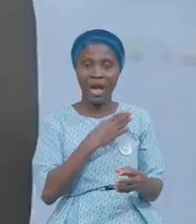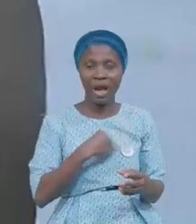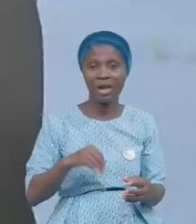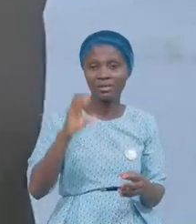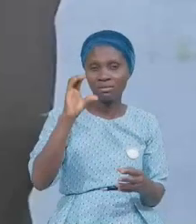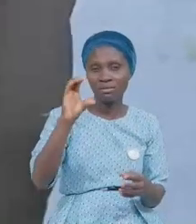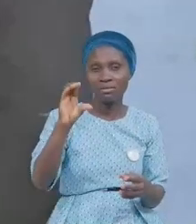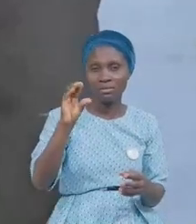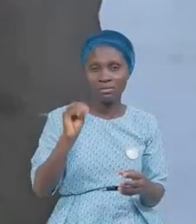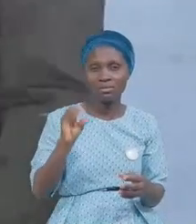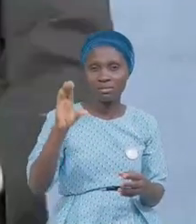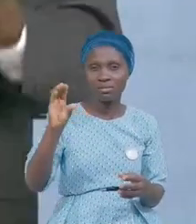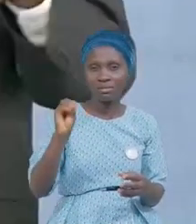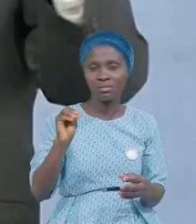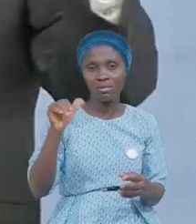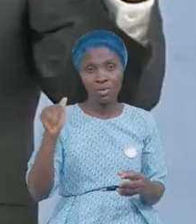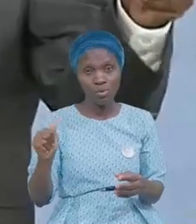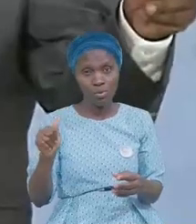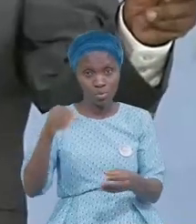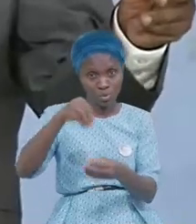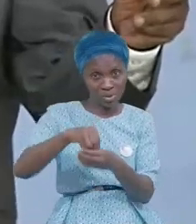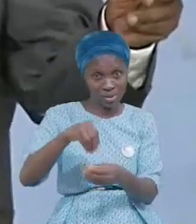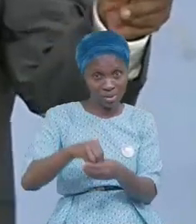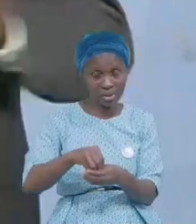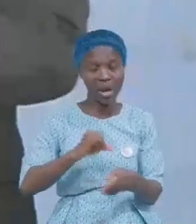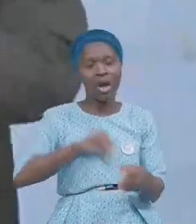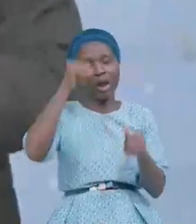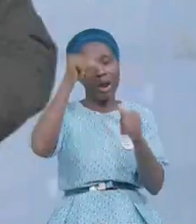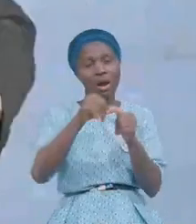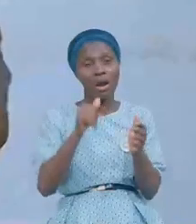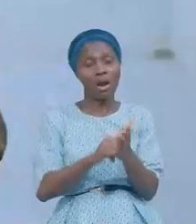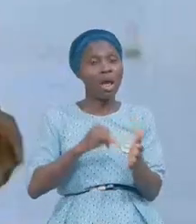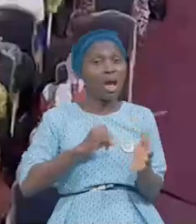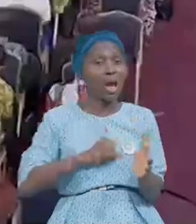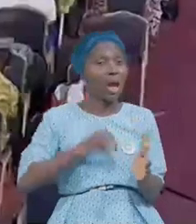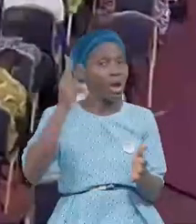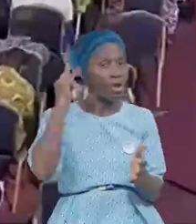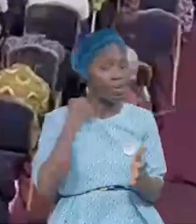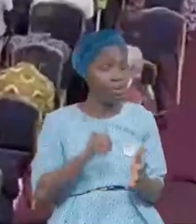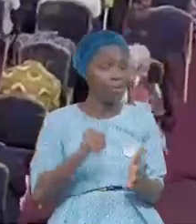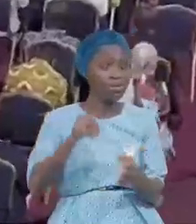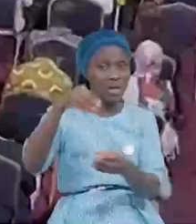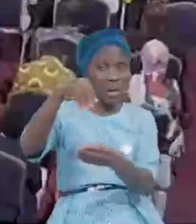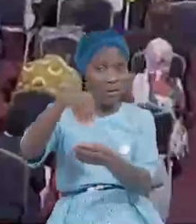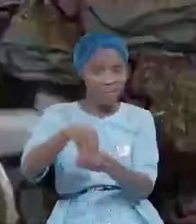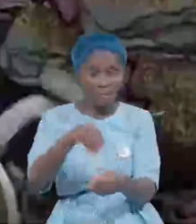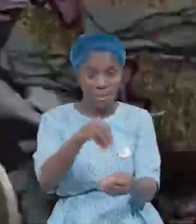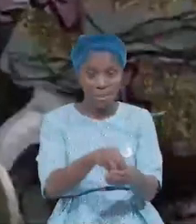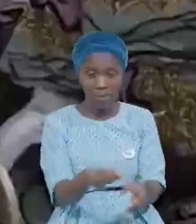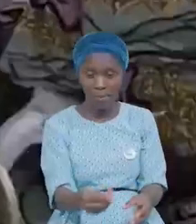que je plantais l'arbre de coco et ce n'était pas du maïs. Et ceux qui l'ont